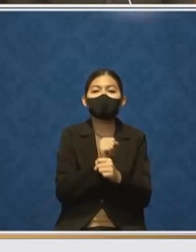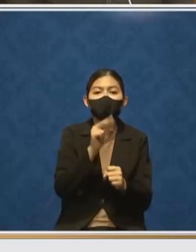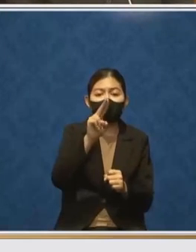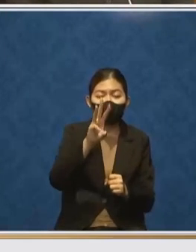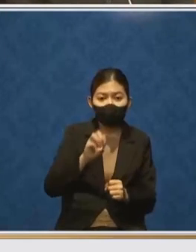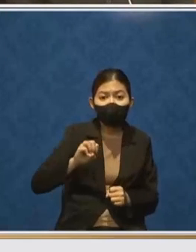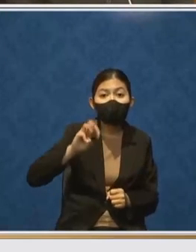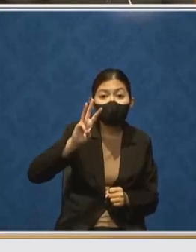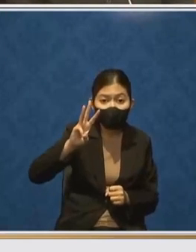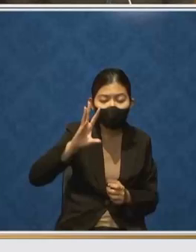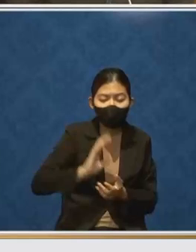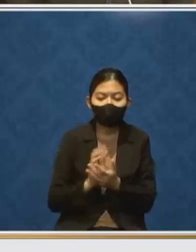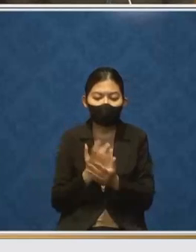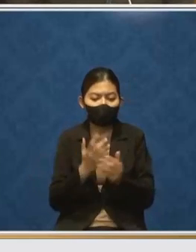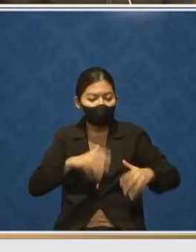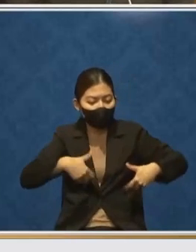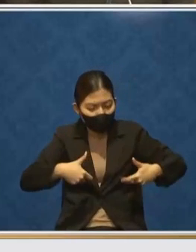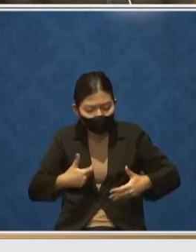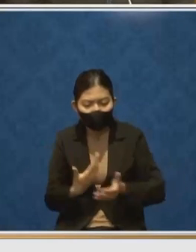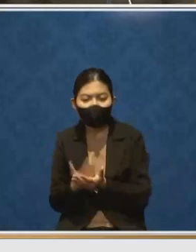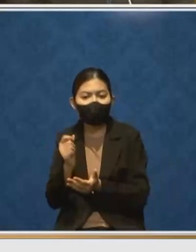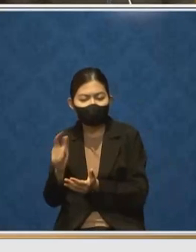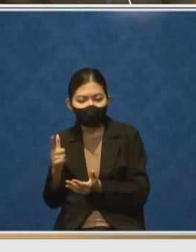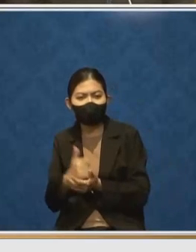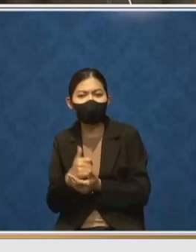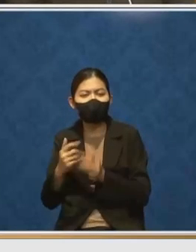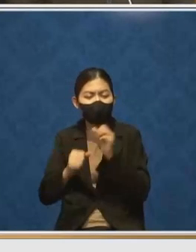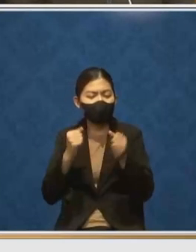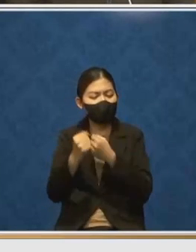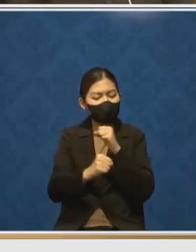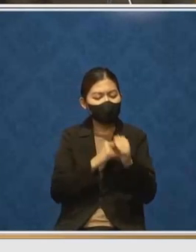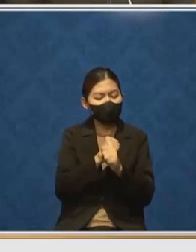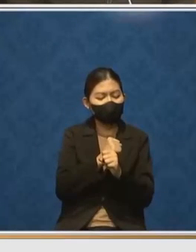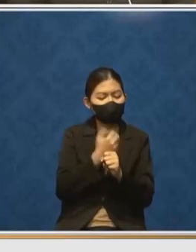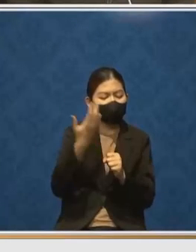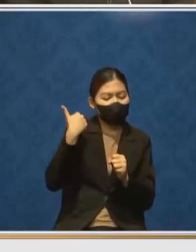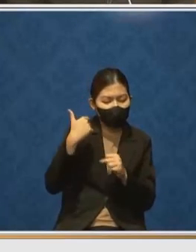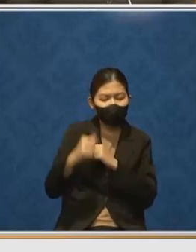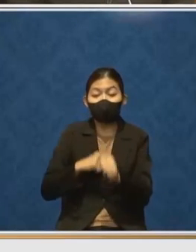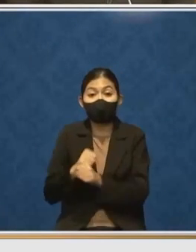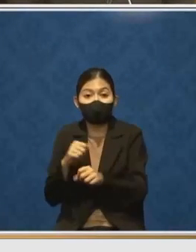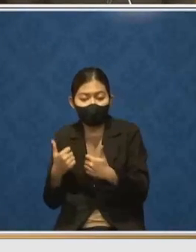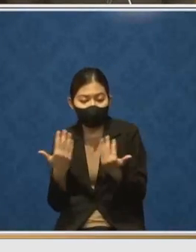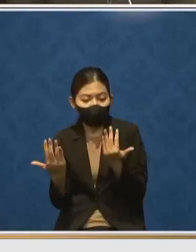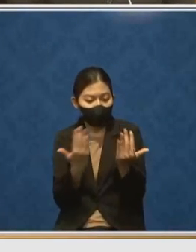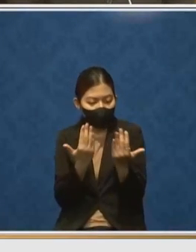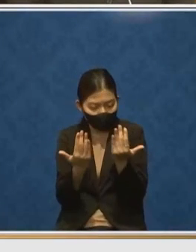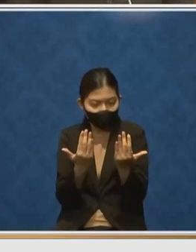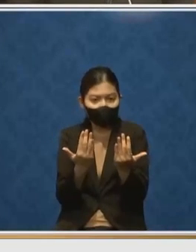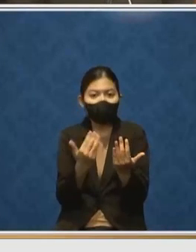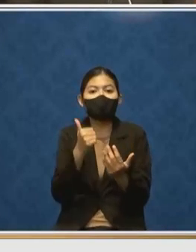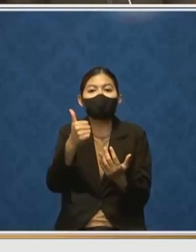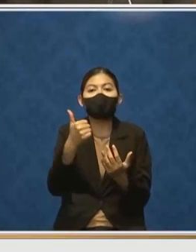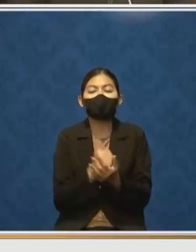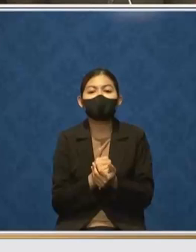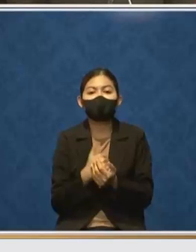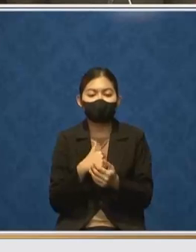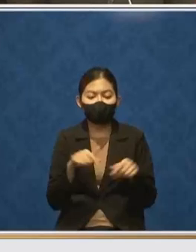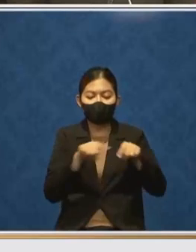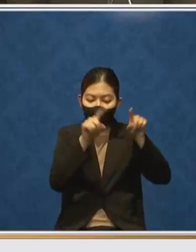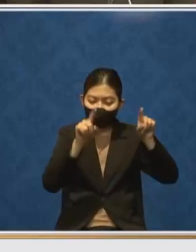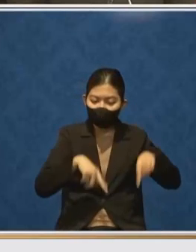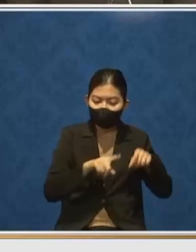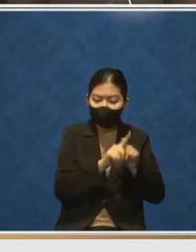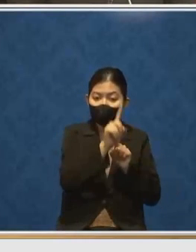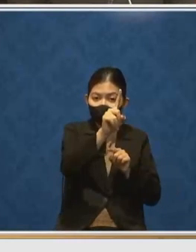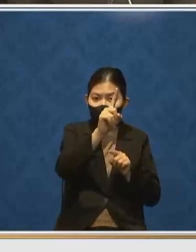2. รายรับรายจ่ายเปรียบเทียบระหว่างปีที่ล่วงมาแล้วปีปัจจุบันและปีที่ขอตั้งงบประมาณรายจ่ายแสดงไว้ในเอกสารงบประมาณฉบับที่ 1